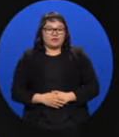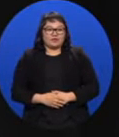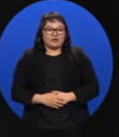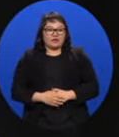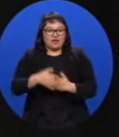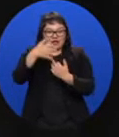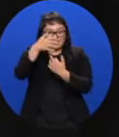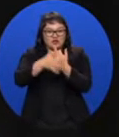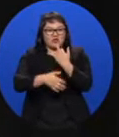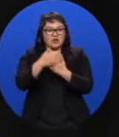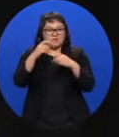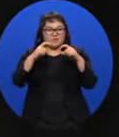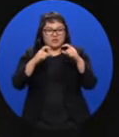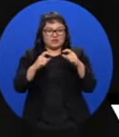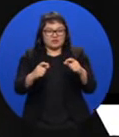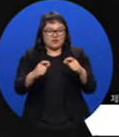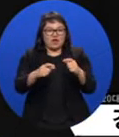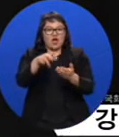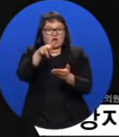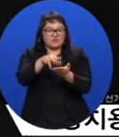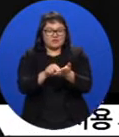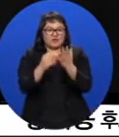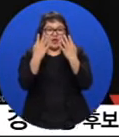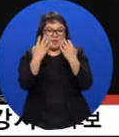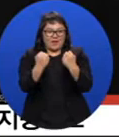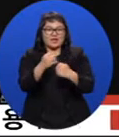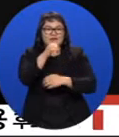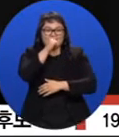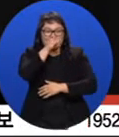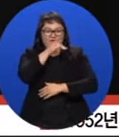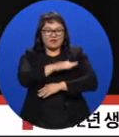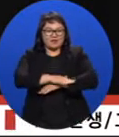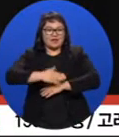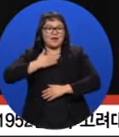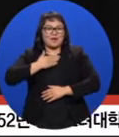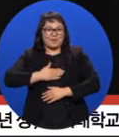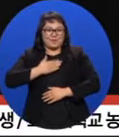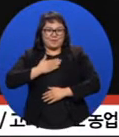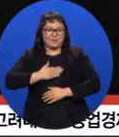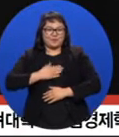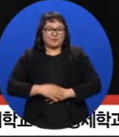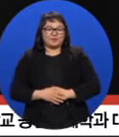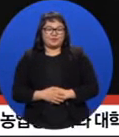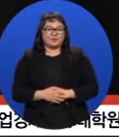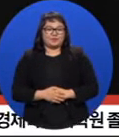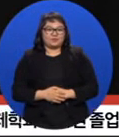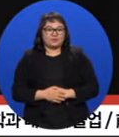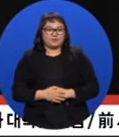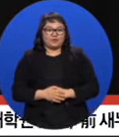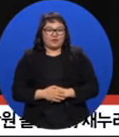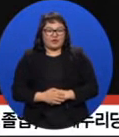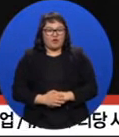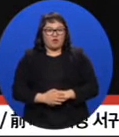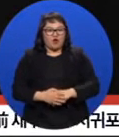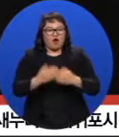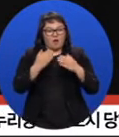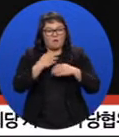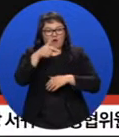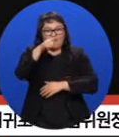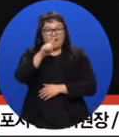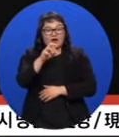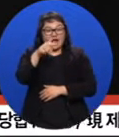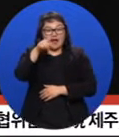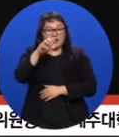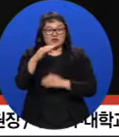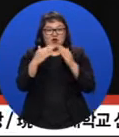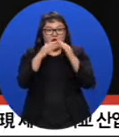산남지역 서귀포시에 문제가 많이 있다는 거 잘 아시지에 강경의 민군 복합 관광